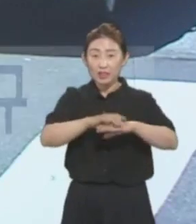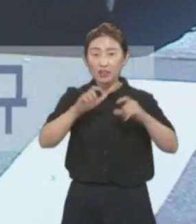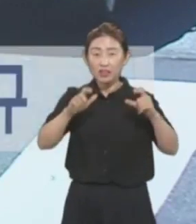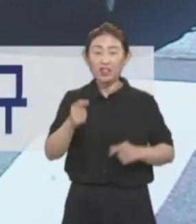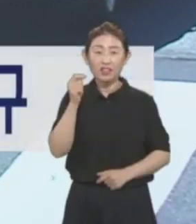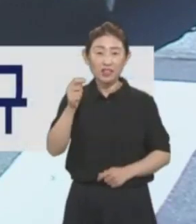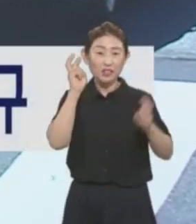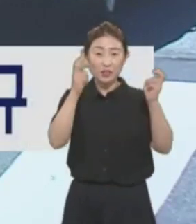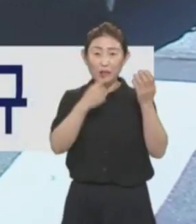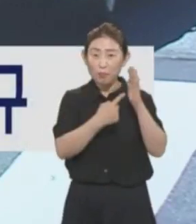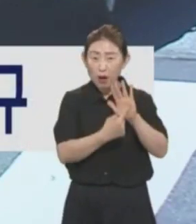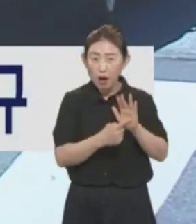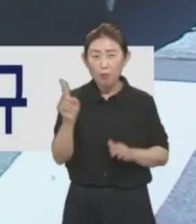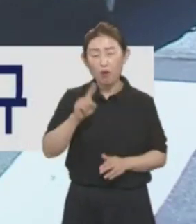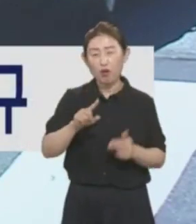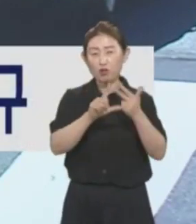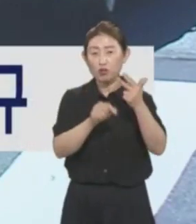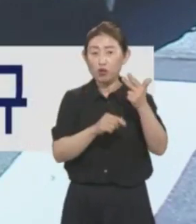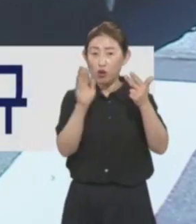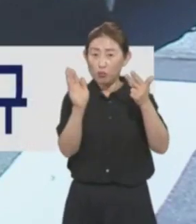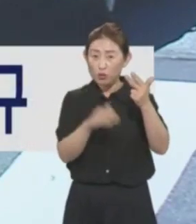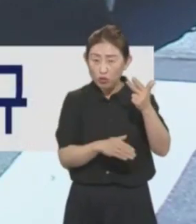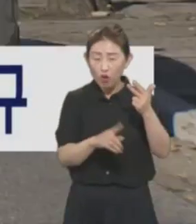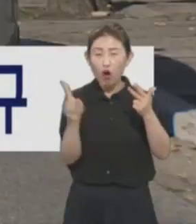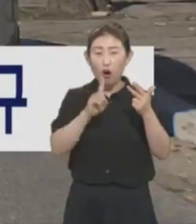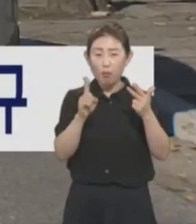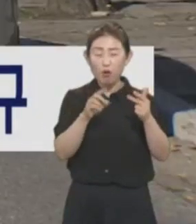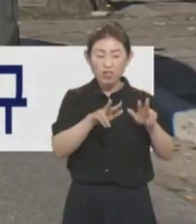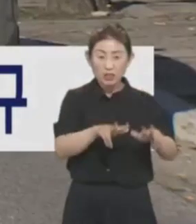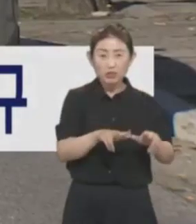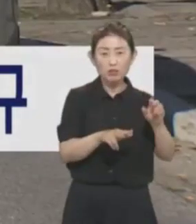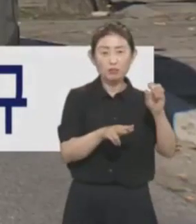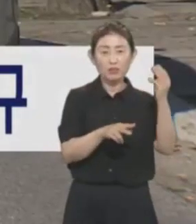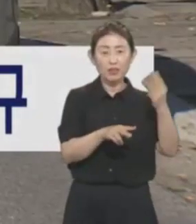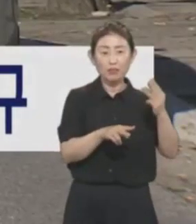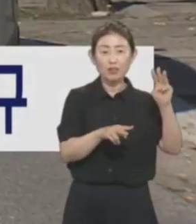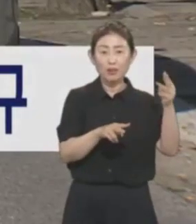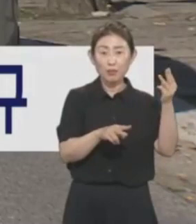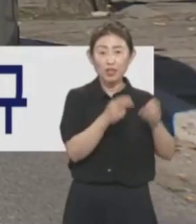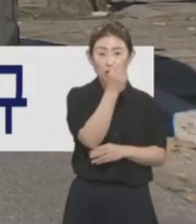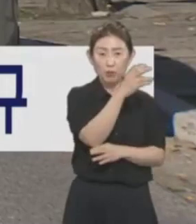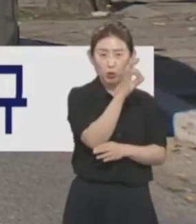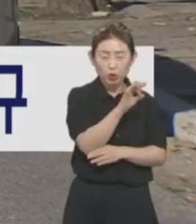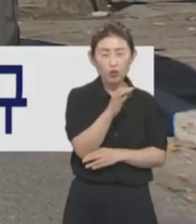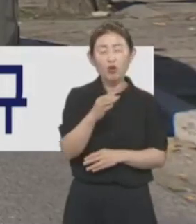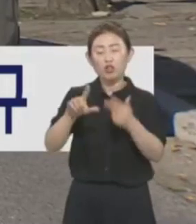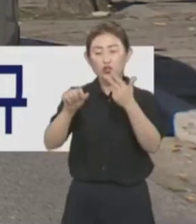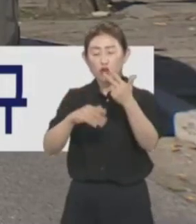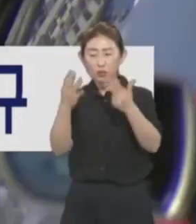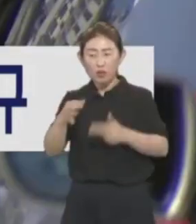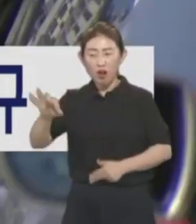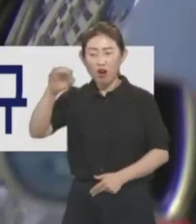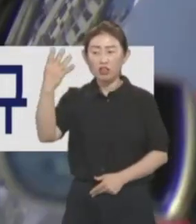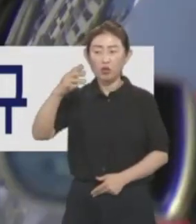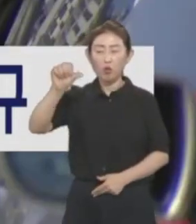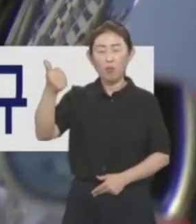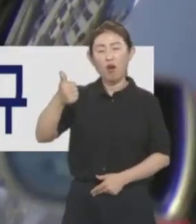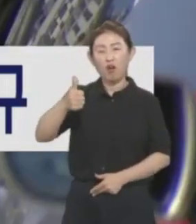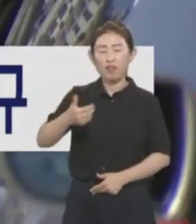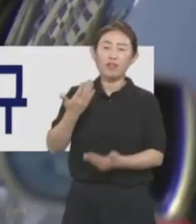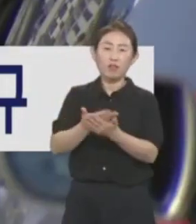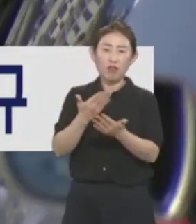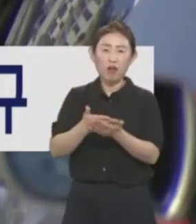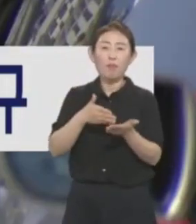대전 택시업계가 7월부터 기본요금을 현재 3,300원에서 4,500원으로 인상해줄 것을 요구한